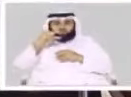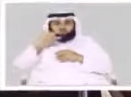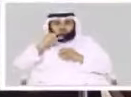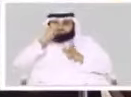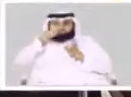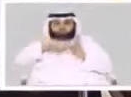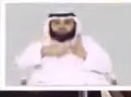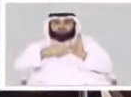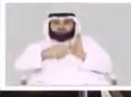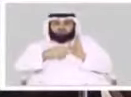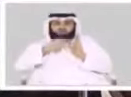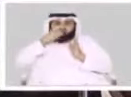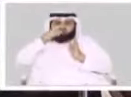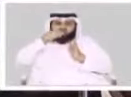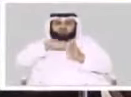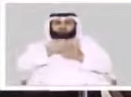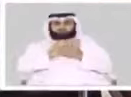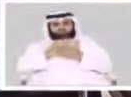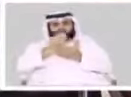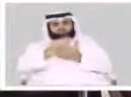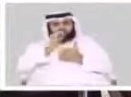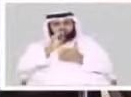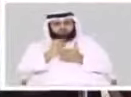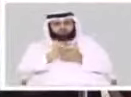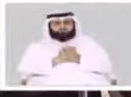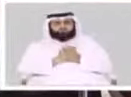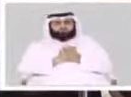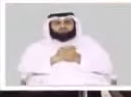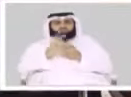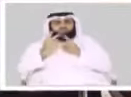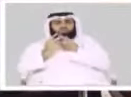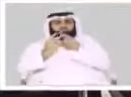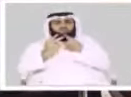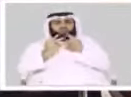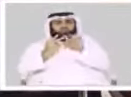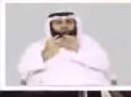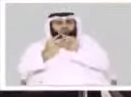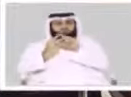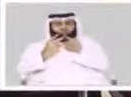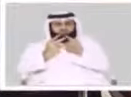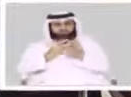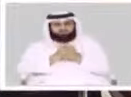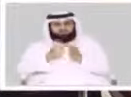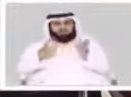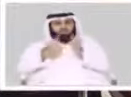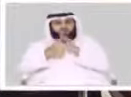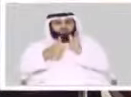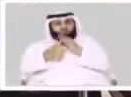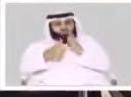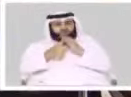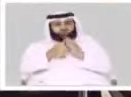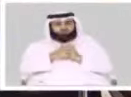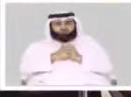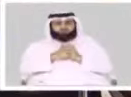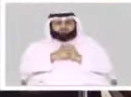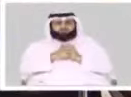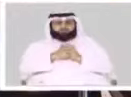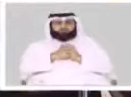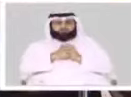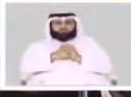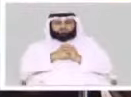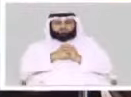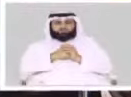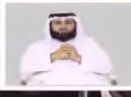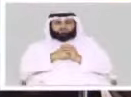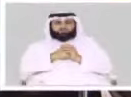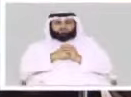فإن هذا الوفاء هو ثمرة أمرين اثنين. أما الأمر الأول